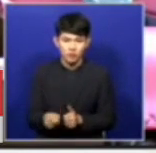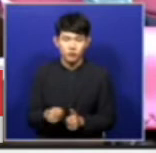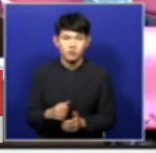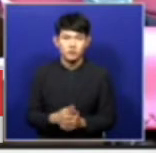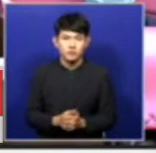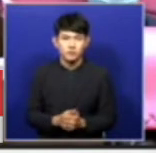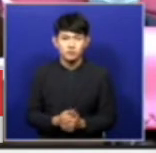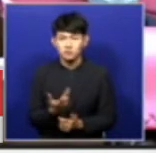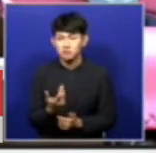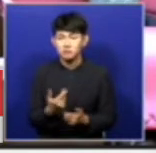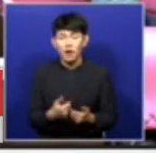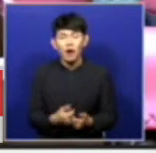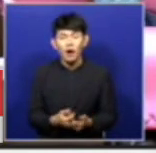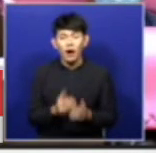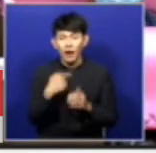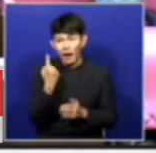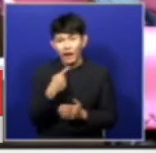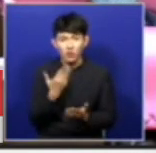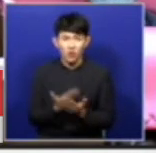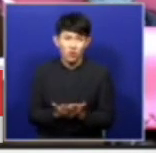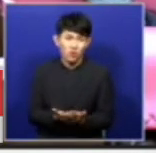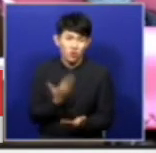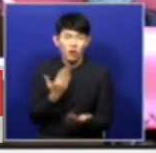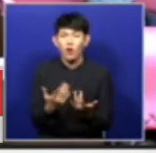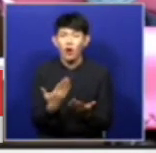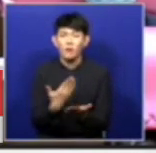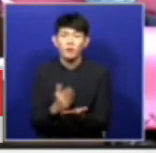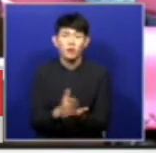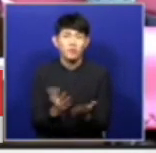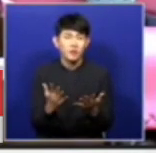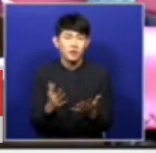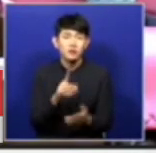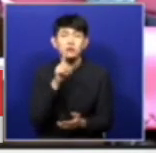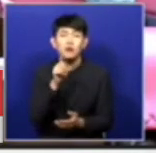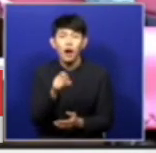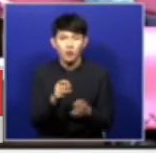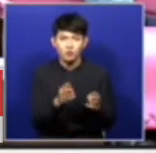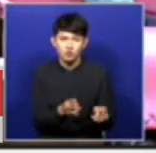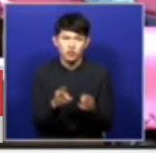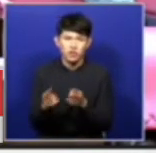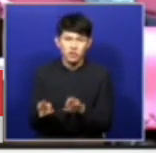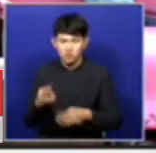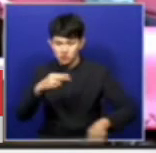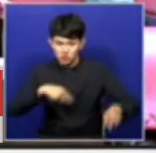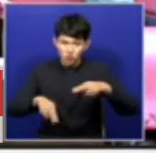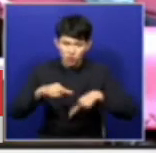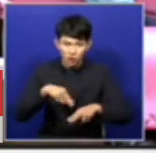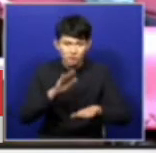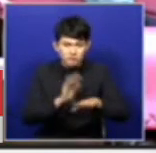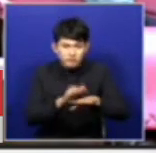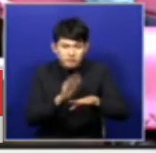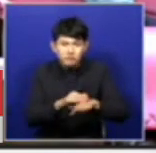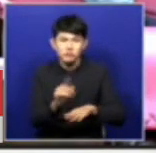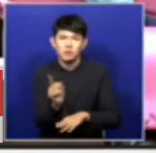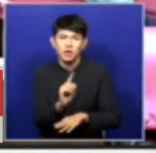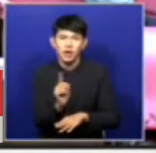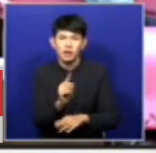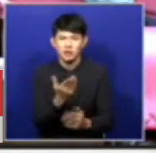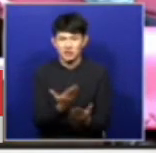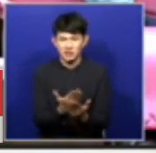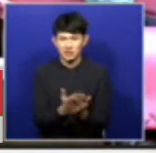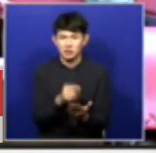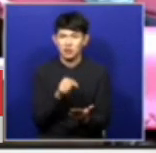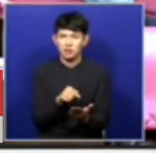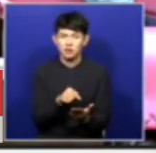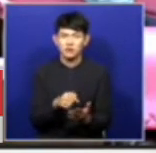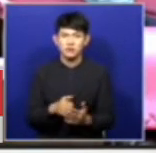แล้วท่านปล่อยให้คนมีเงินค้างชำระเรียนถามท่านว่าท่านมีวิธีการที่จะตรวจสอบและติดตามเงินเหล่านี้อย่าง